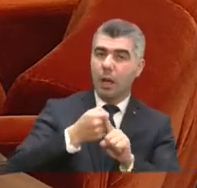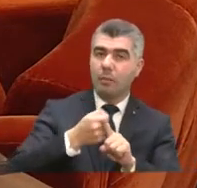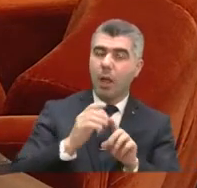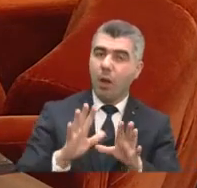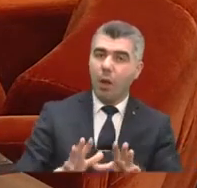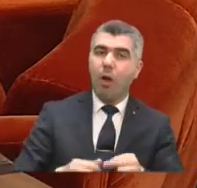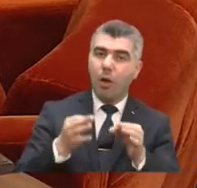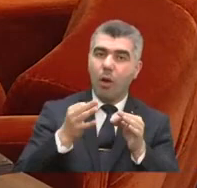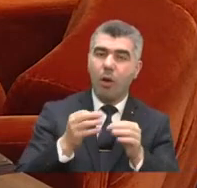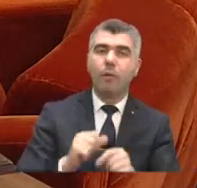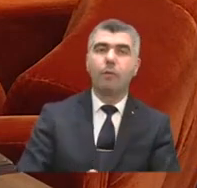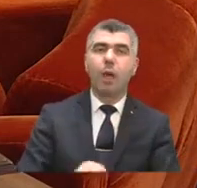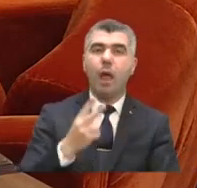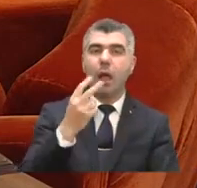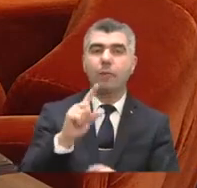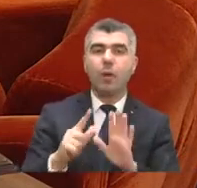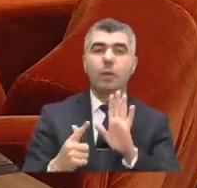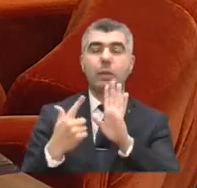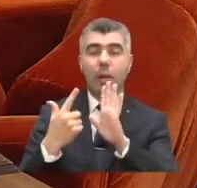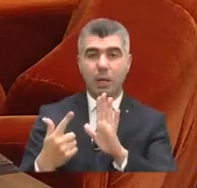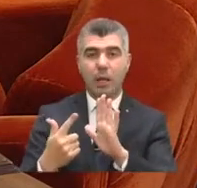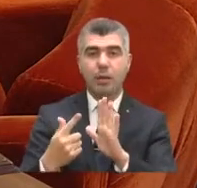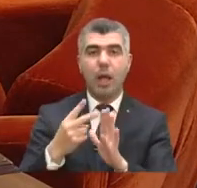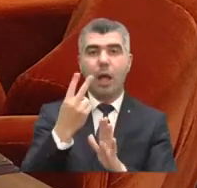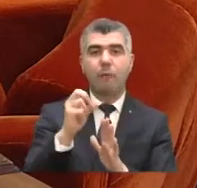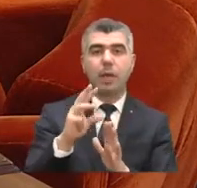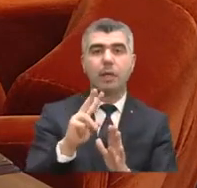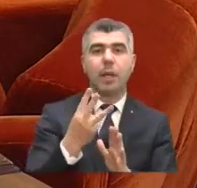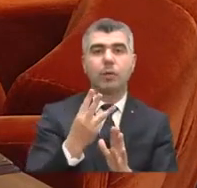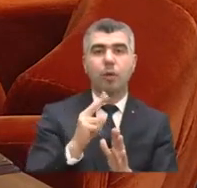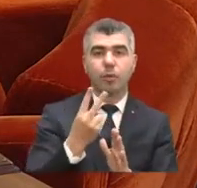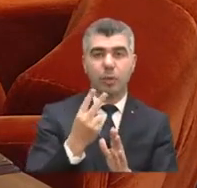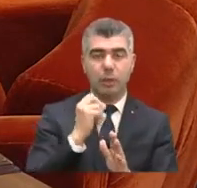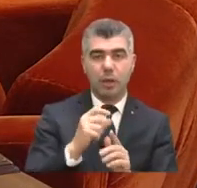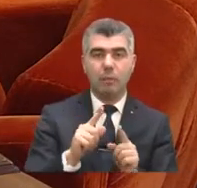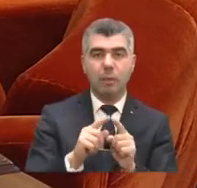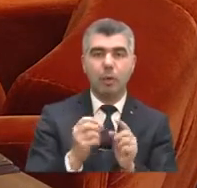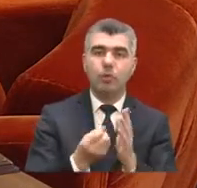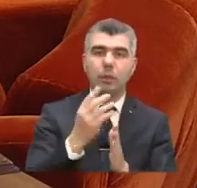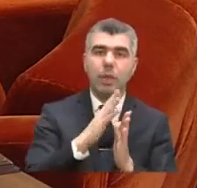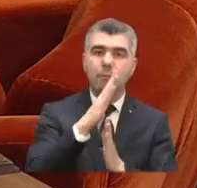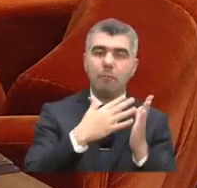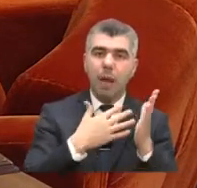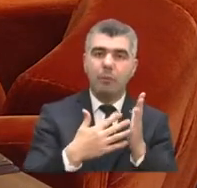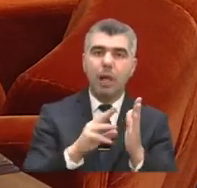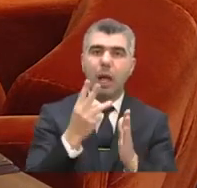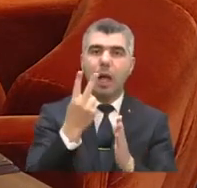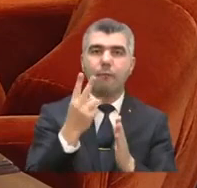الفترة الممتدة ما بين 2017-2023 باش نعدوا خطة جديدة فوق